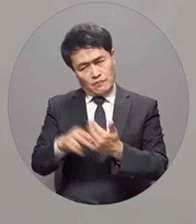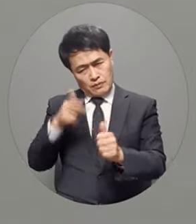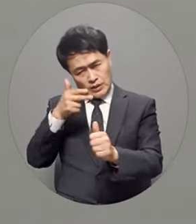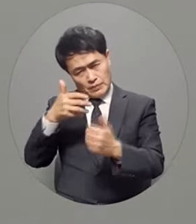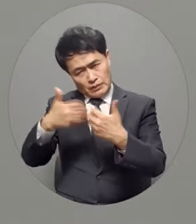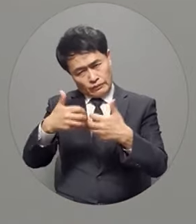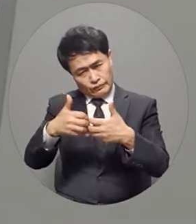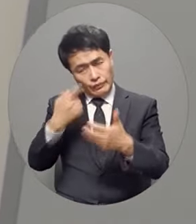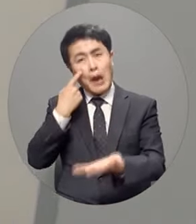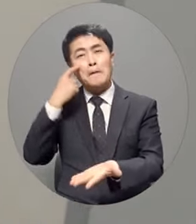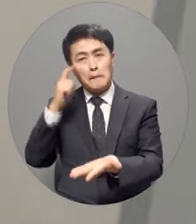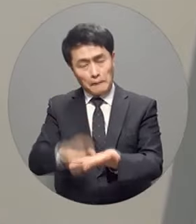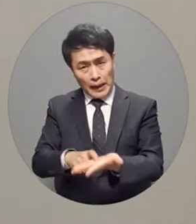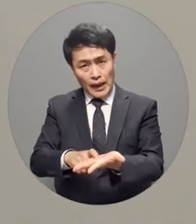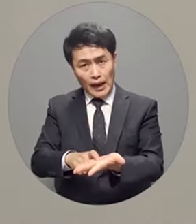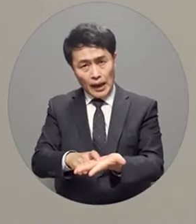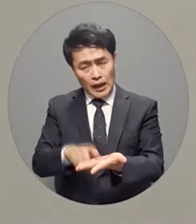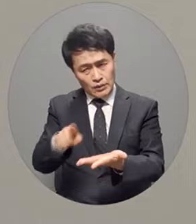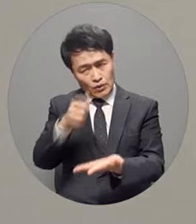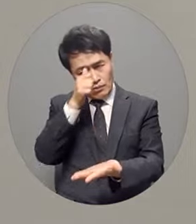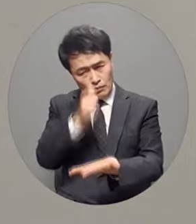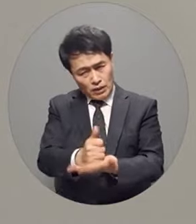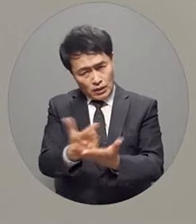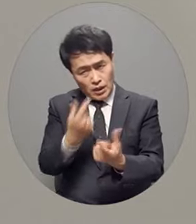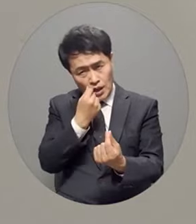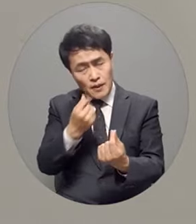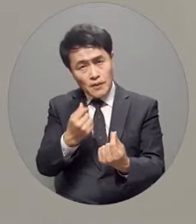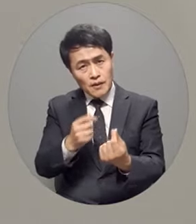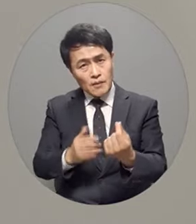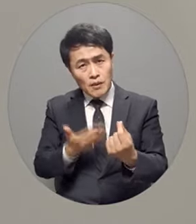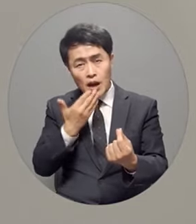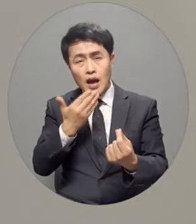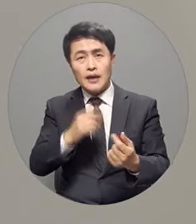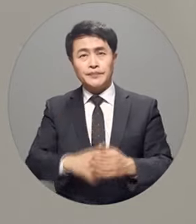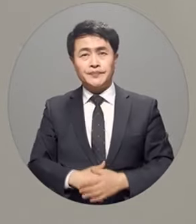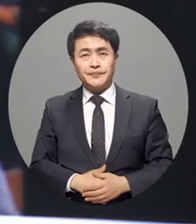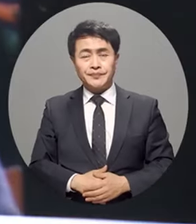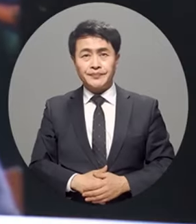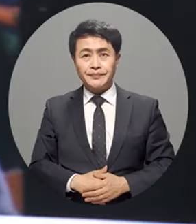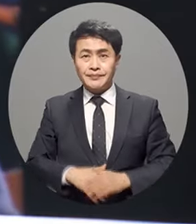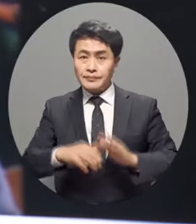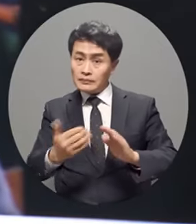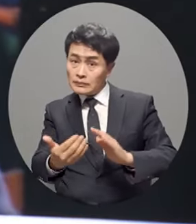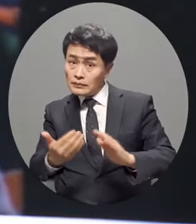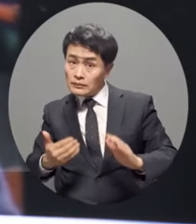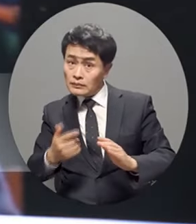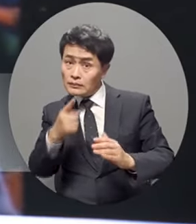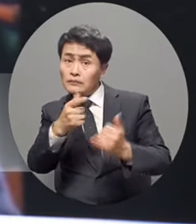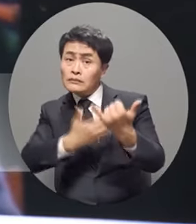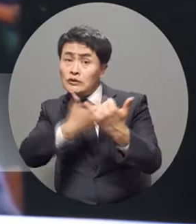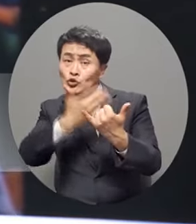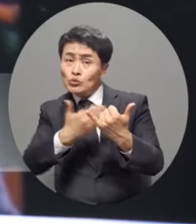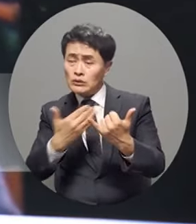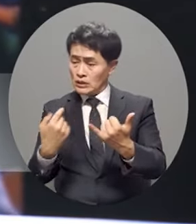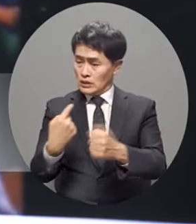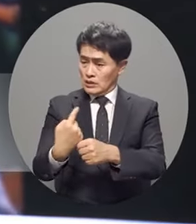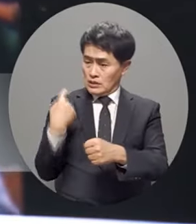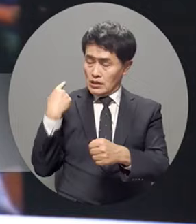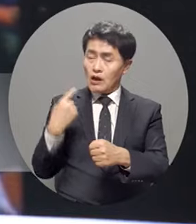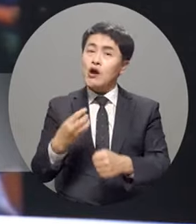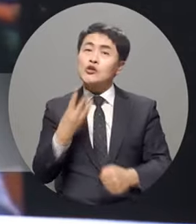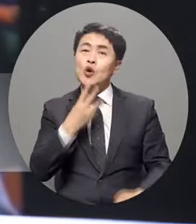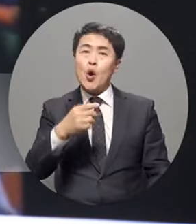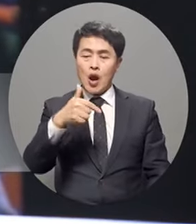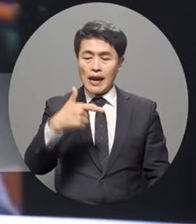발견됐습니다 경찰은 동일범에 소행일 가능성이 높다고 보고 있습니다 앞서이 유튜버는 지난해 서울 강서구